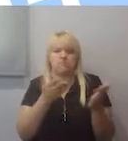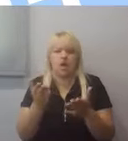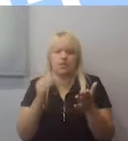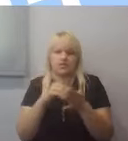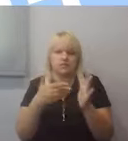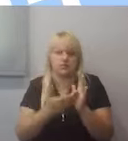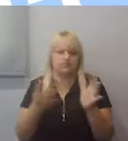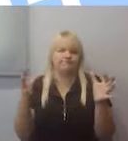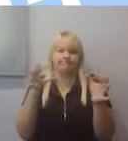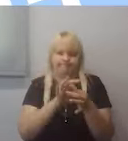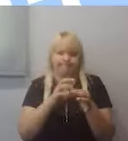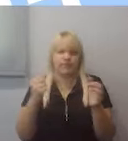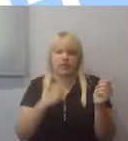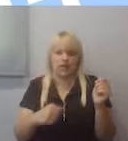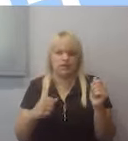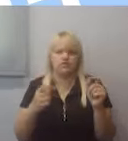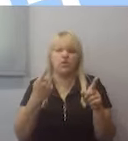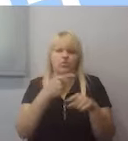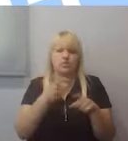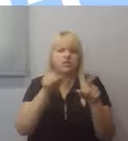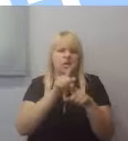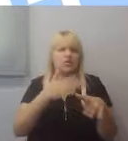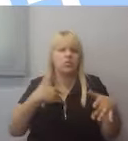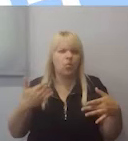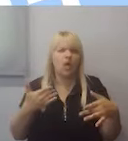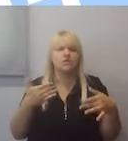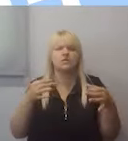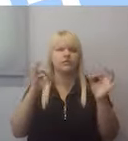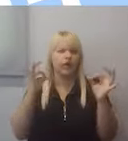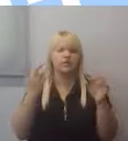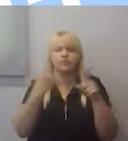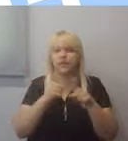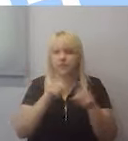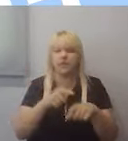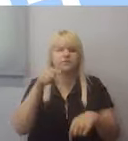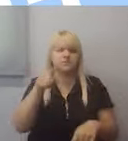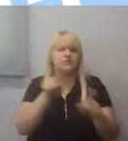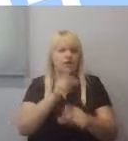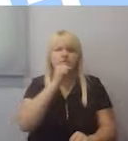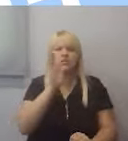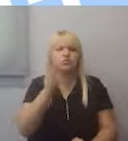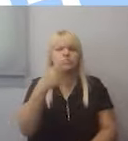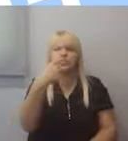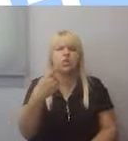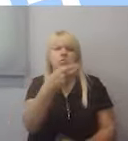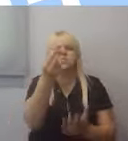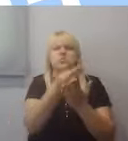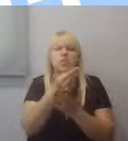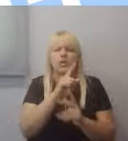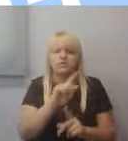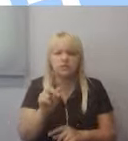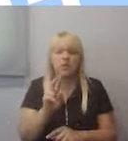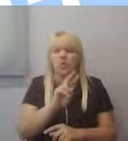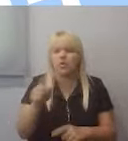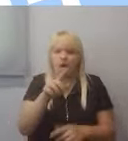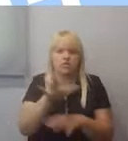un tas ir liels uzsvars jo es vēlāk arī runāšu par to ko tas nozīmē un kā tas mainās priekš sabiedrības un